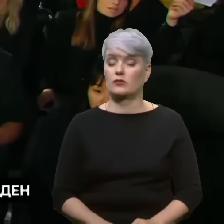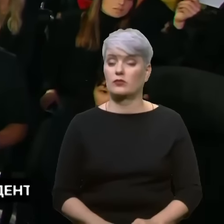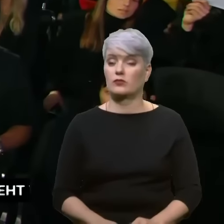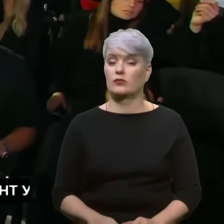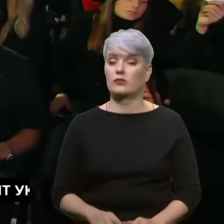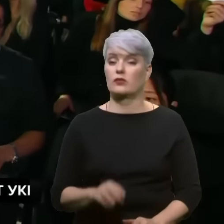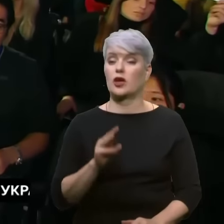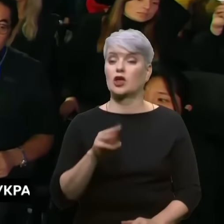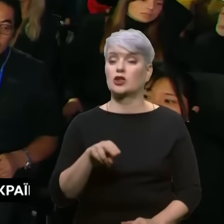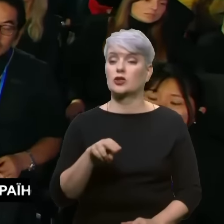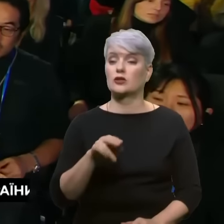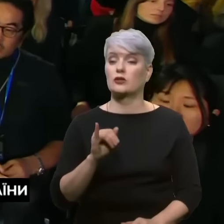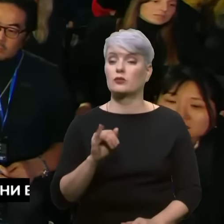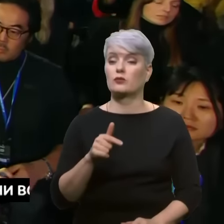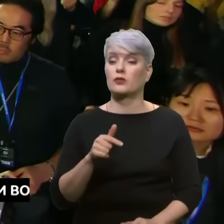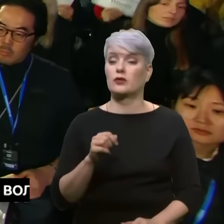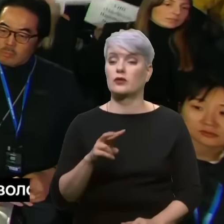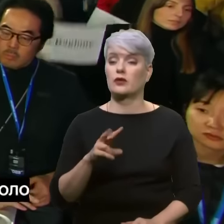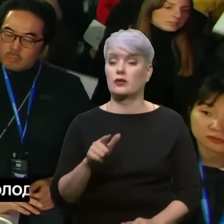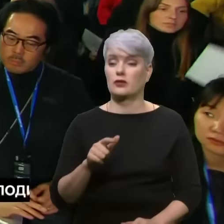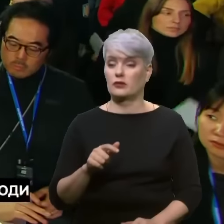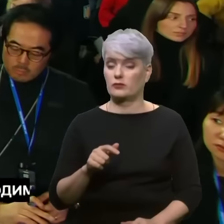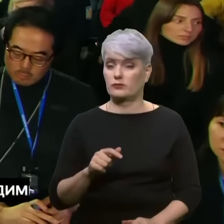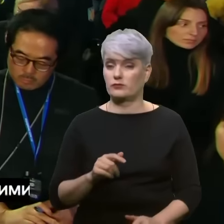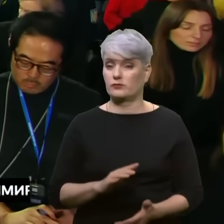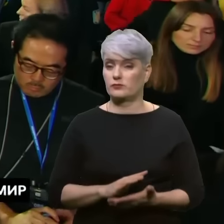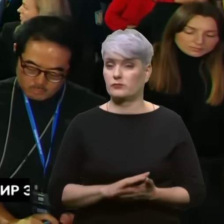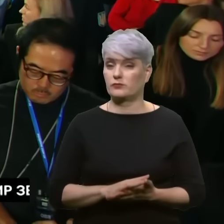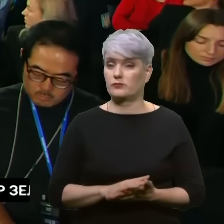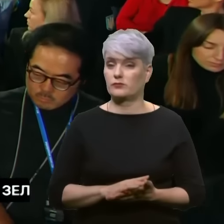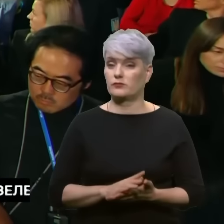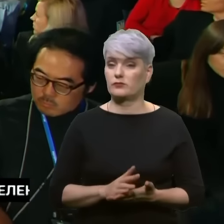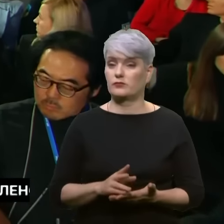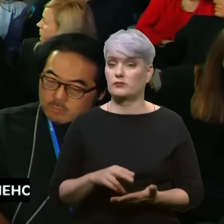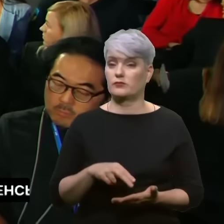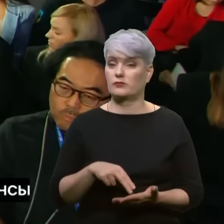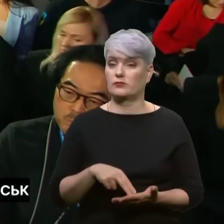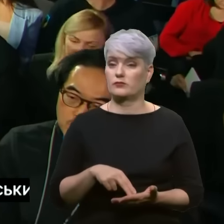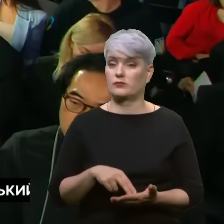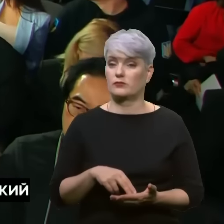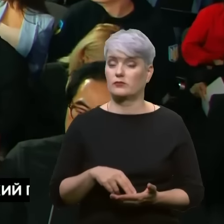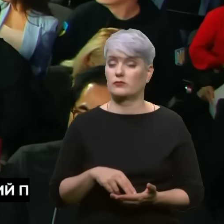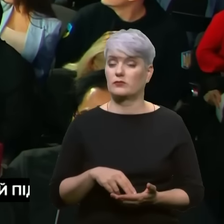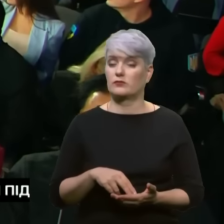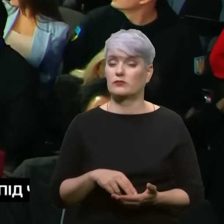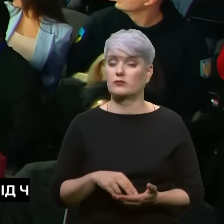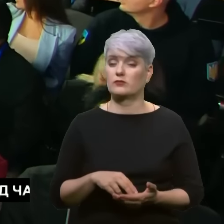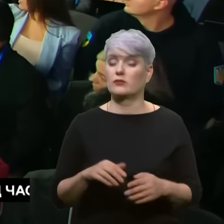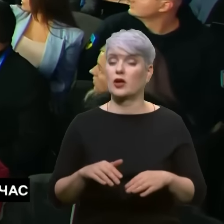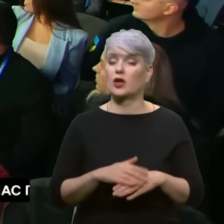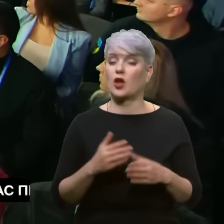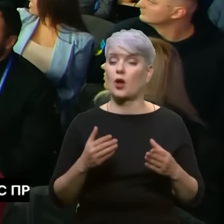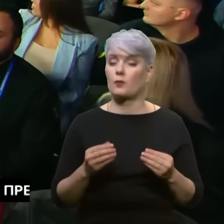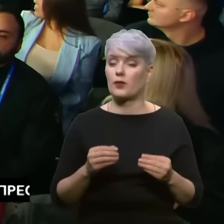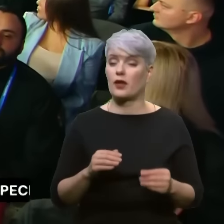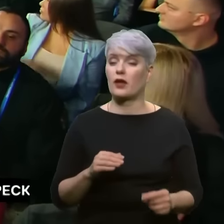Будь ласка, Шпігель, ліворуч по центру. Станьте, будь ласка, щоб вас бачили. Доброго дня.